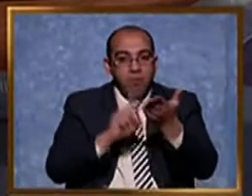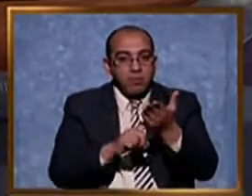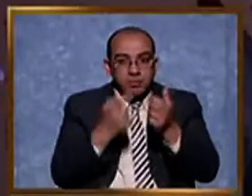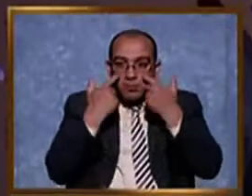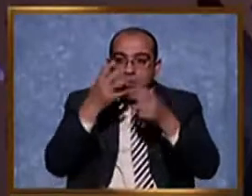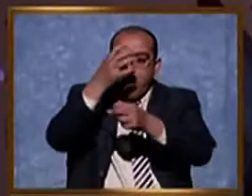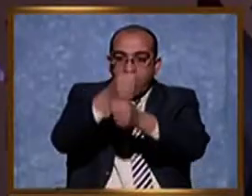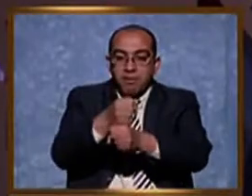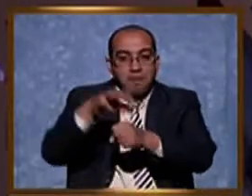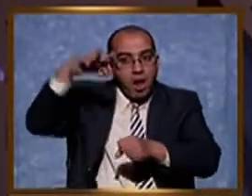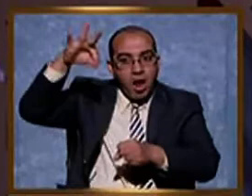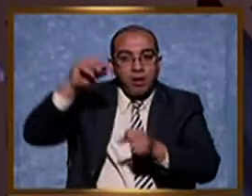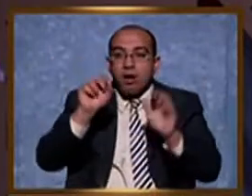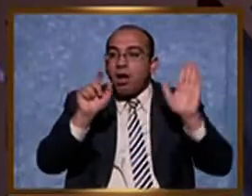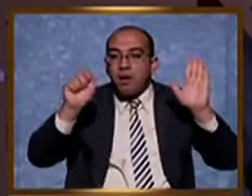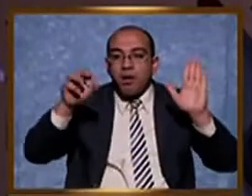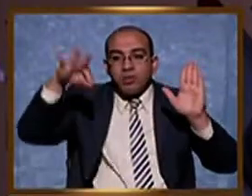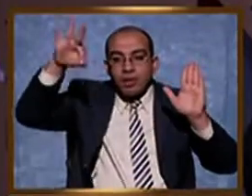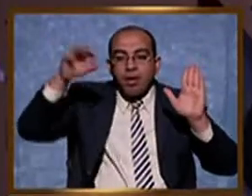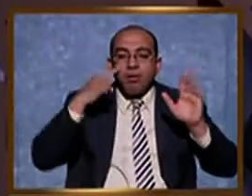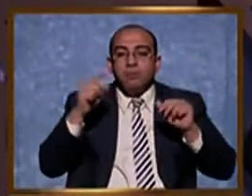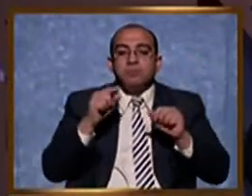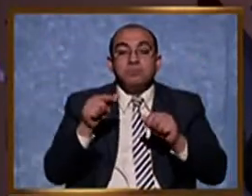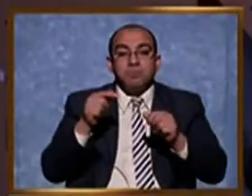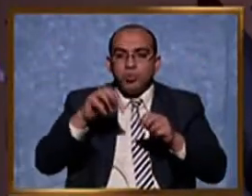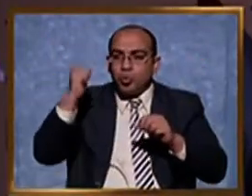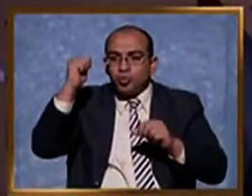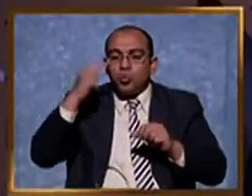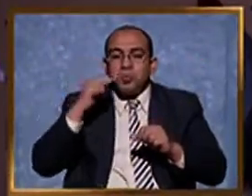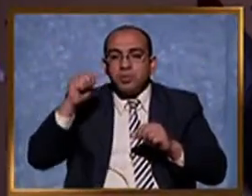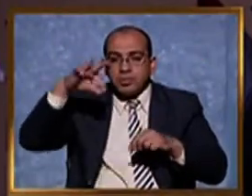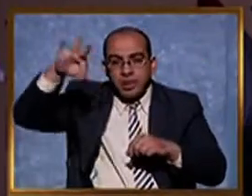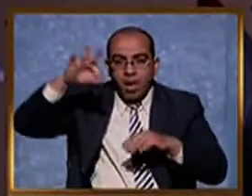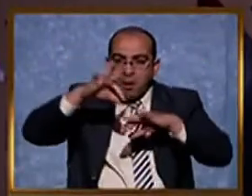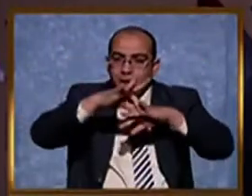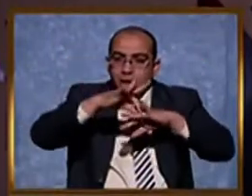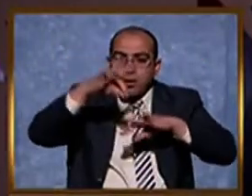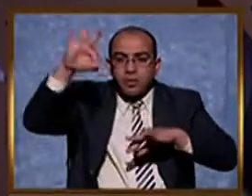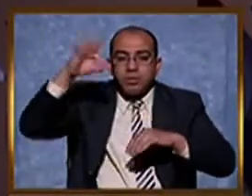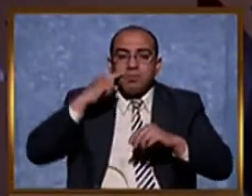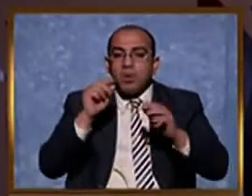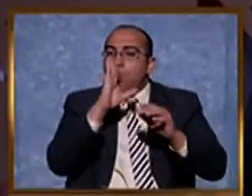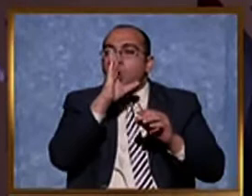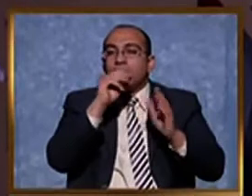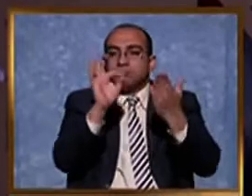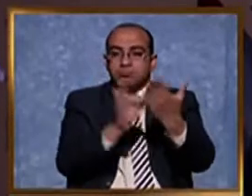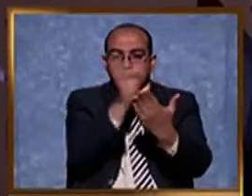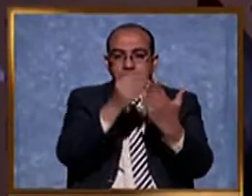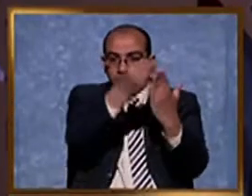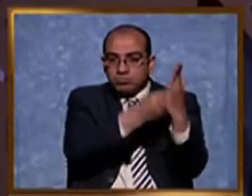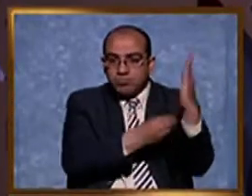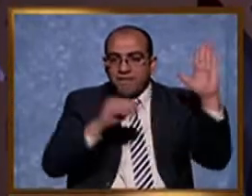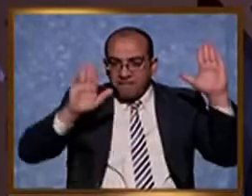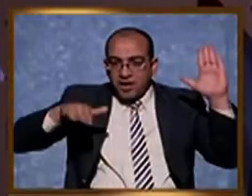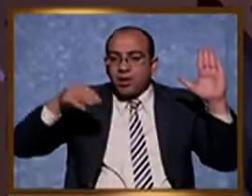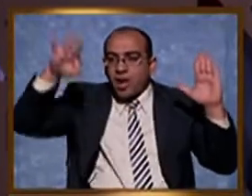تحتفظي بيه وتعرفيه نعم يعني النهارده انا لقيته في السوق جنب البقال الفلاني هكتب ورقه صغيره كده واقول